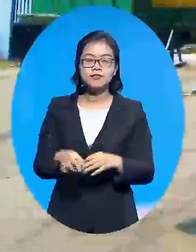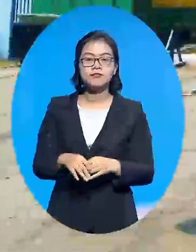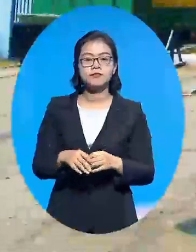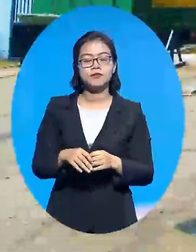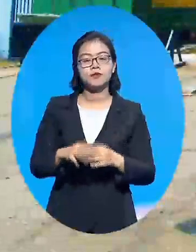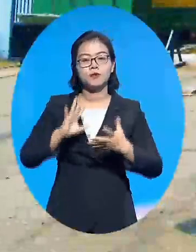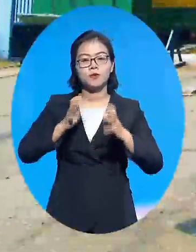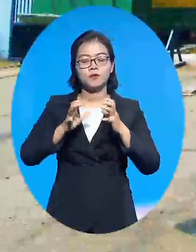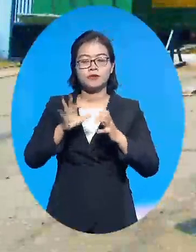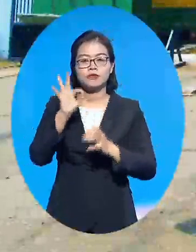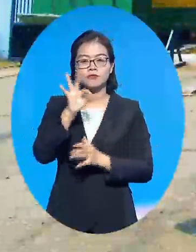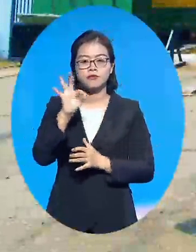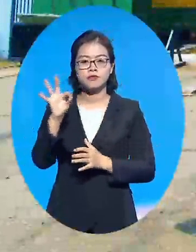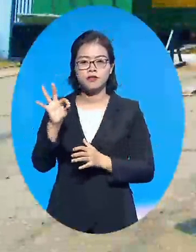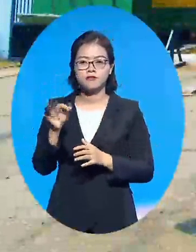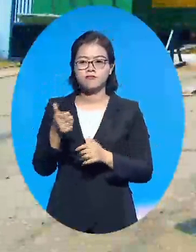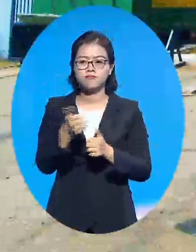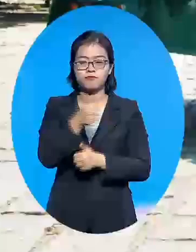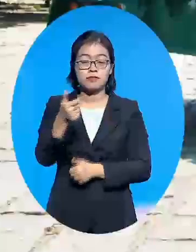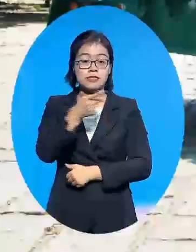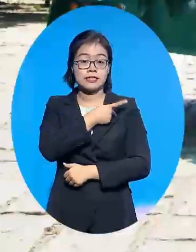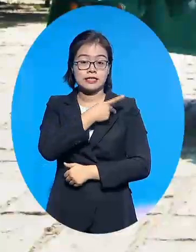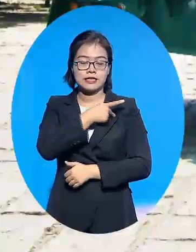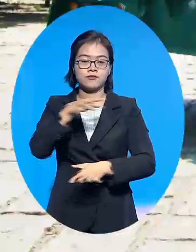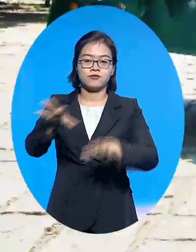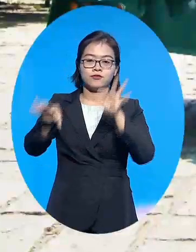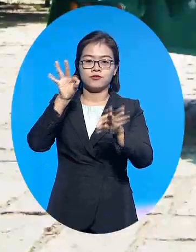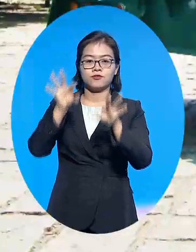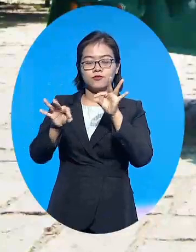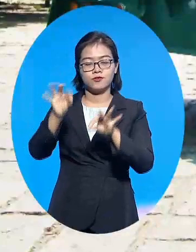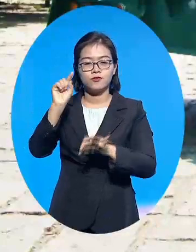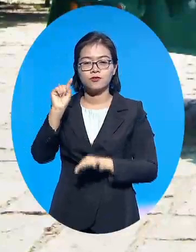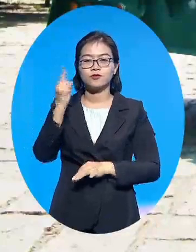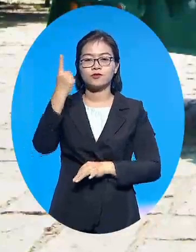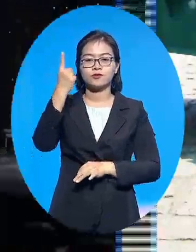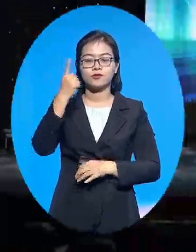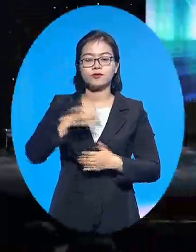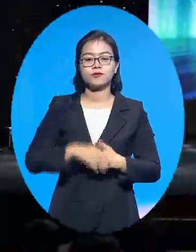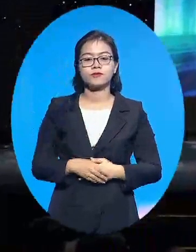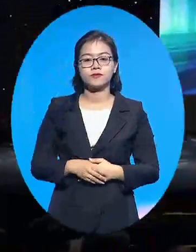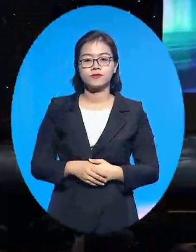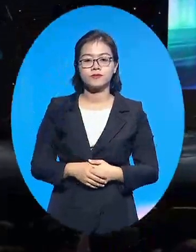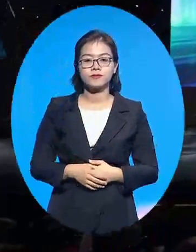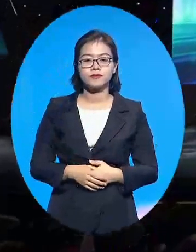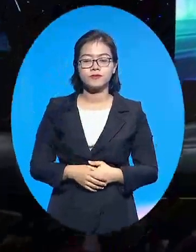trên thị trường trở thành sự lựa chọn hàng đầu của các khách hàng trong và ngoài nước